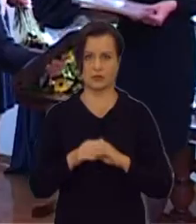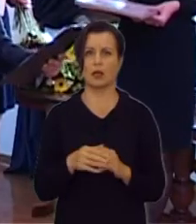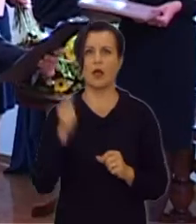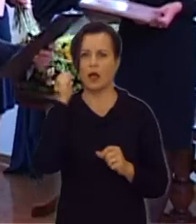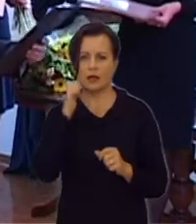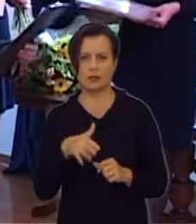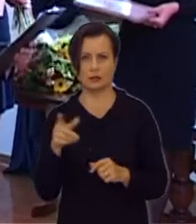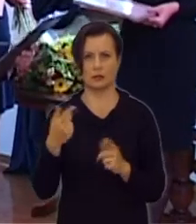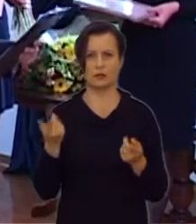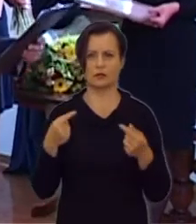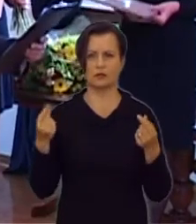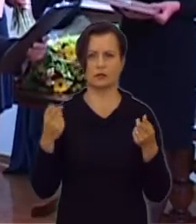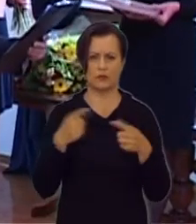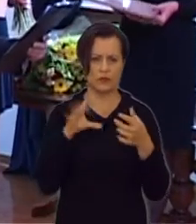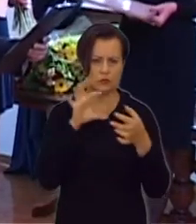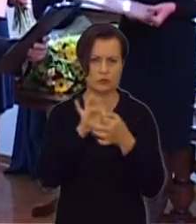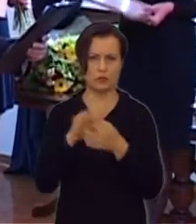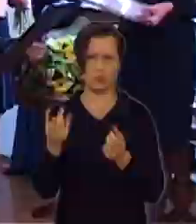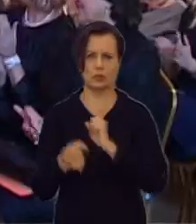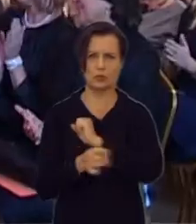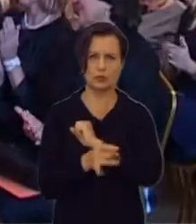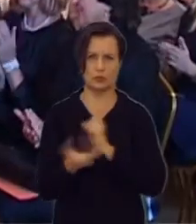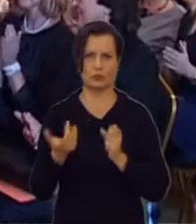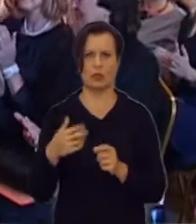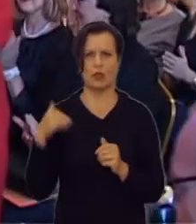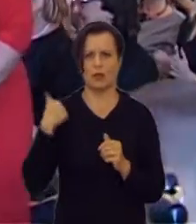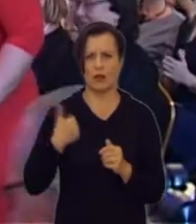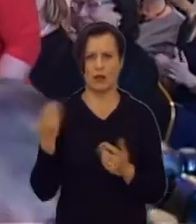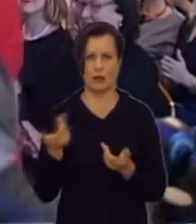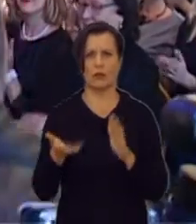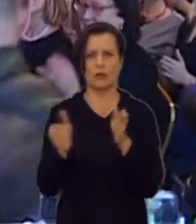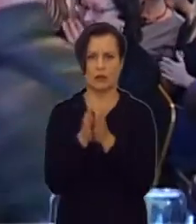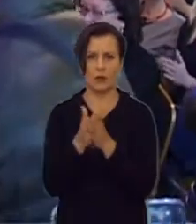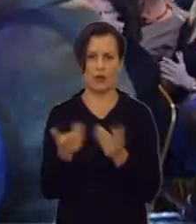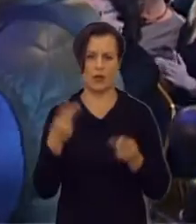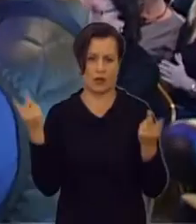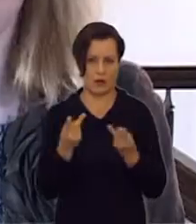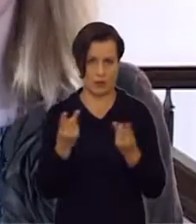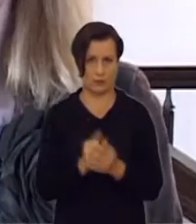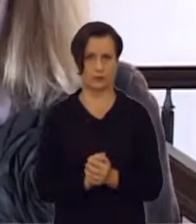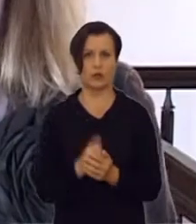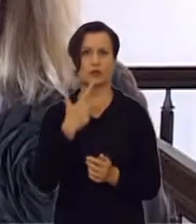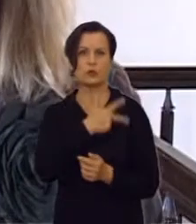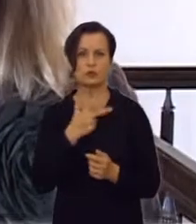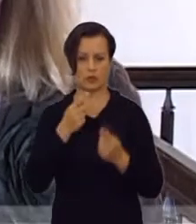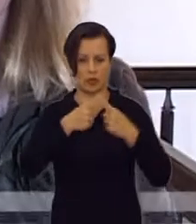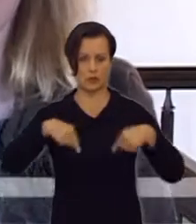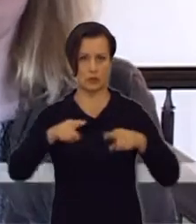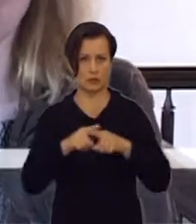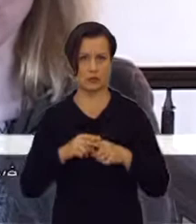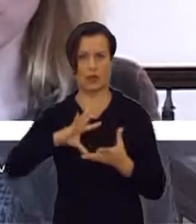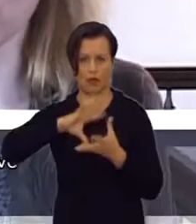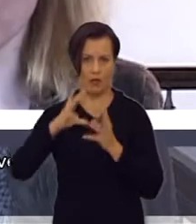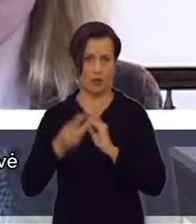dieną tenka susidurti su skurdu, neviltimi, prašymais ir reikalavimais. Socialinės rytis aplamai yra sudėtinga, nes